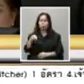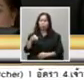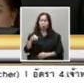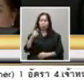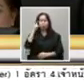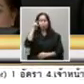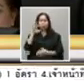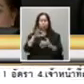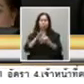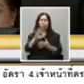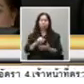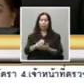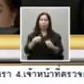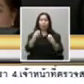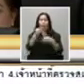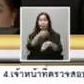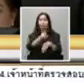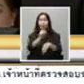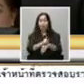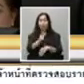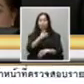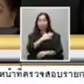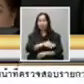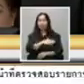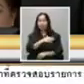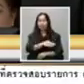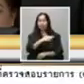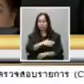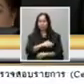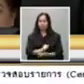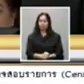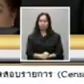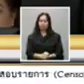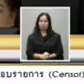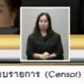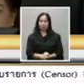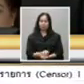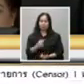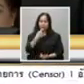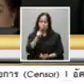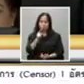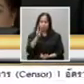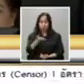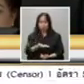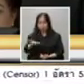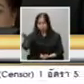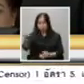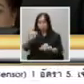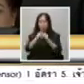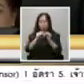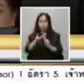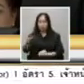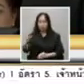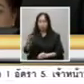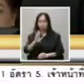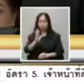เพราะฉะนั้นถ้าท่านประธานจะกรุณาใจเย็นแล้วก็ไม่ใช่ถึงขนาดมาบอกว่าจะเชิญท่านเสรีออกห้องประชุม